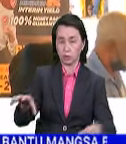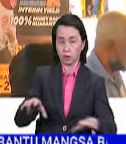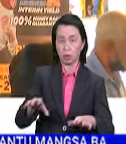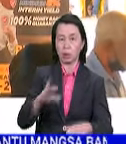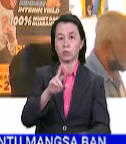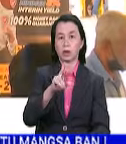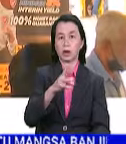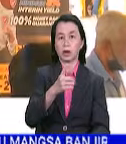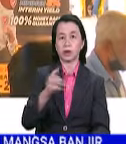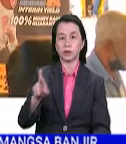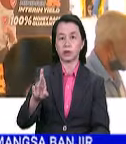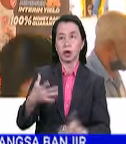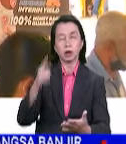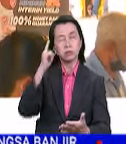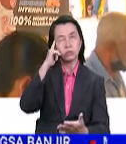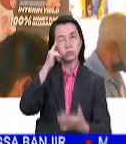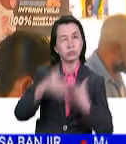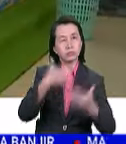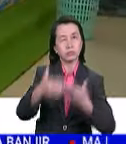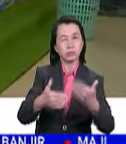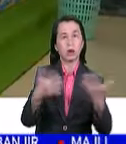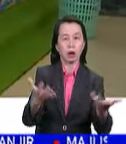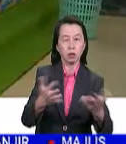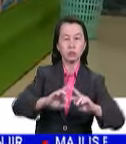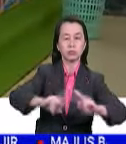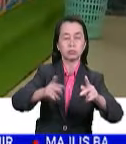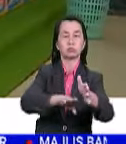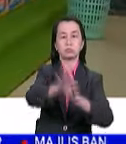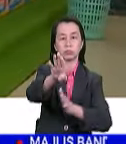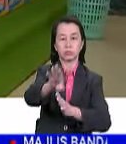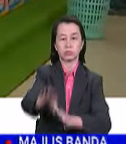improve the previous business dengan current hari ini.